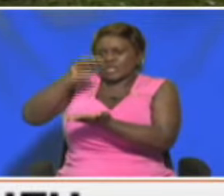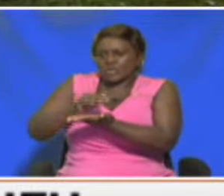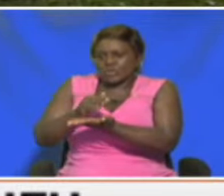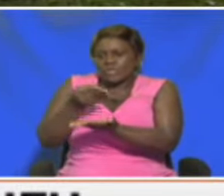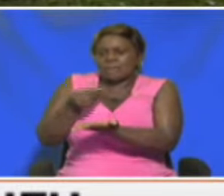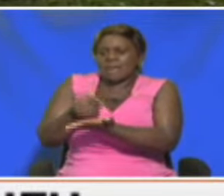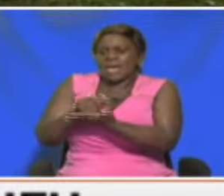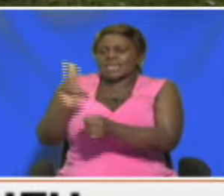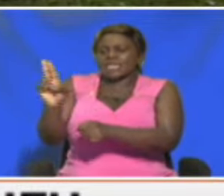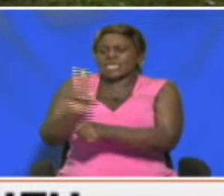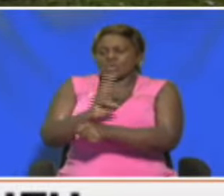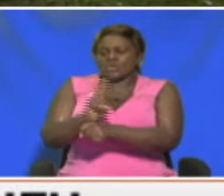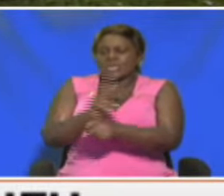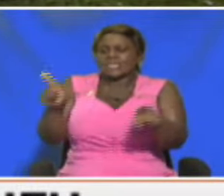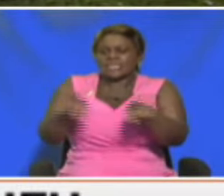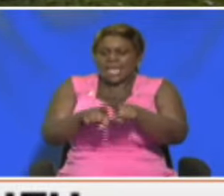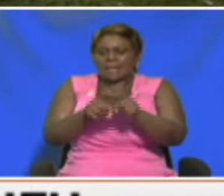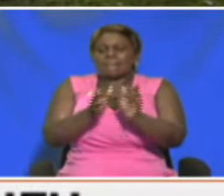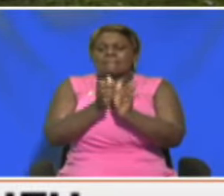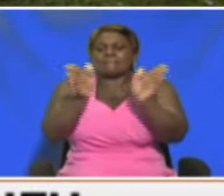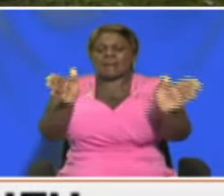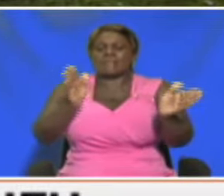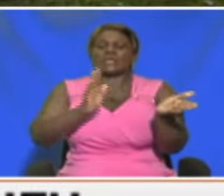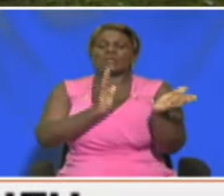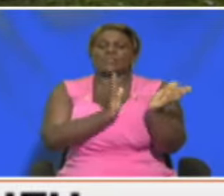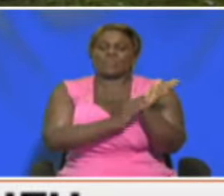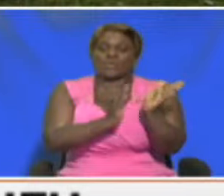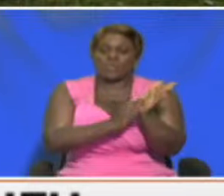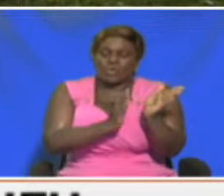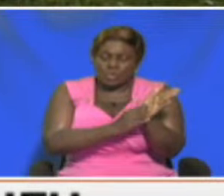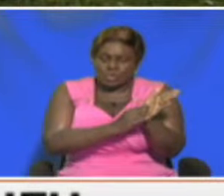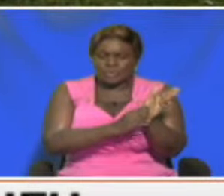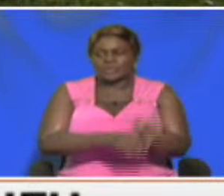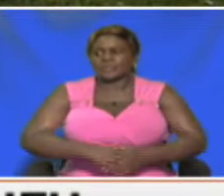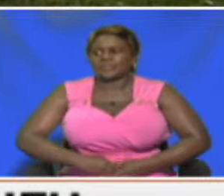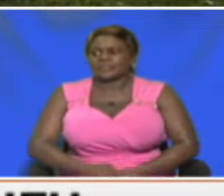matumizi kama ambavyo umma umependekeza.